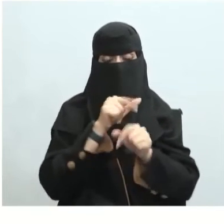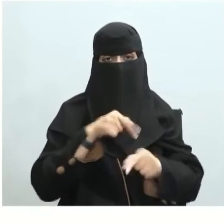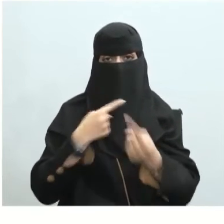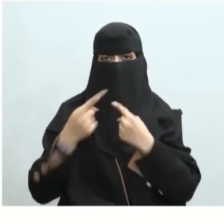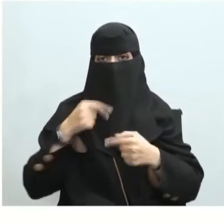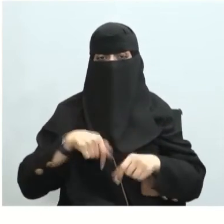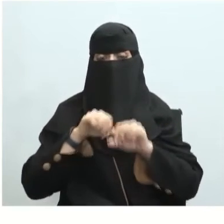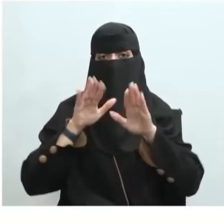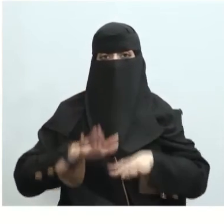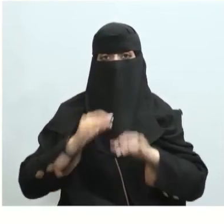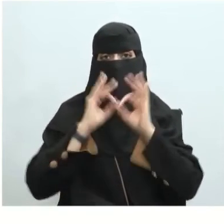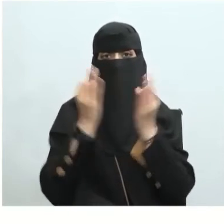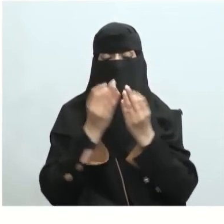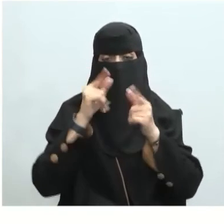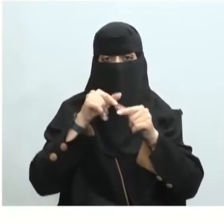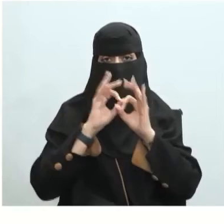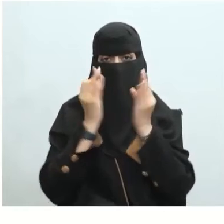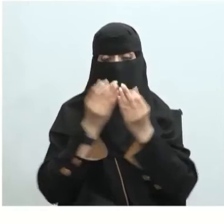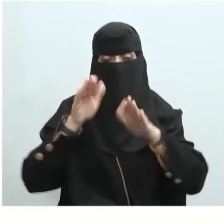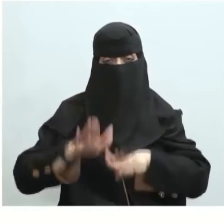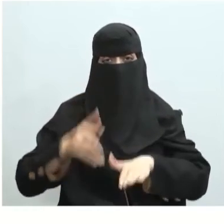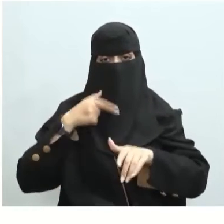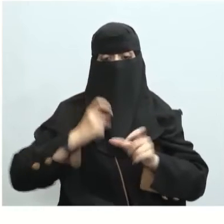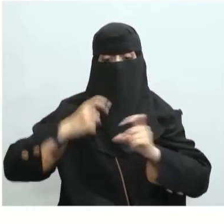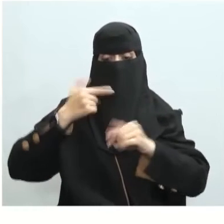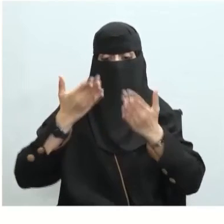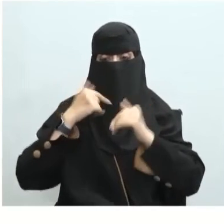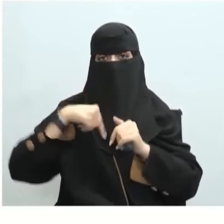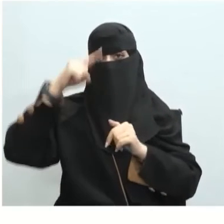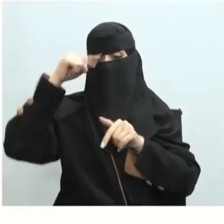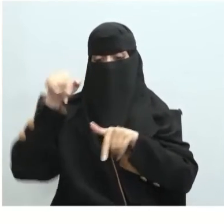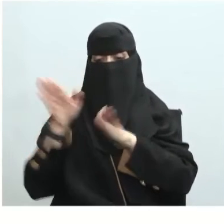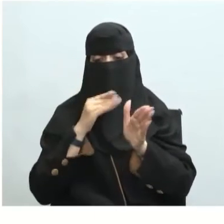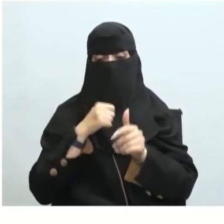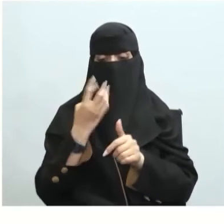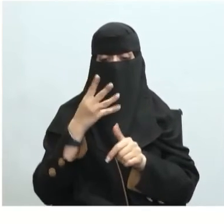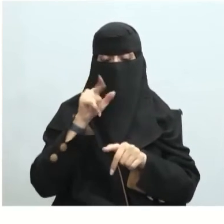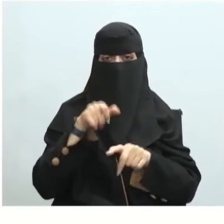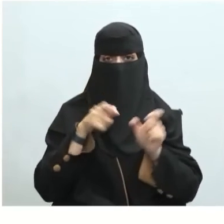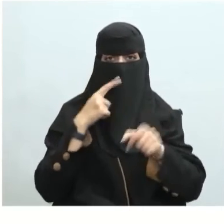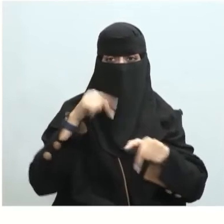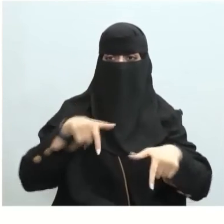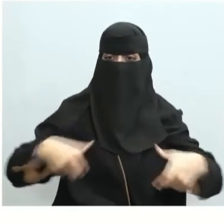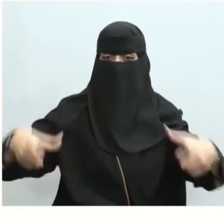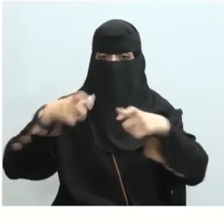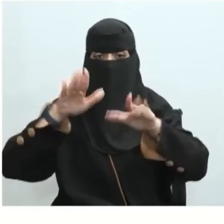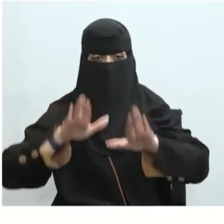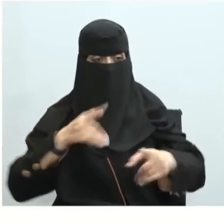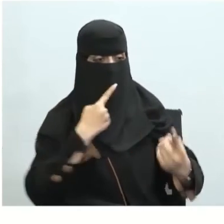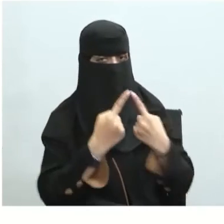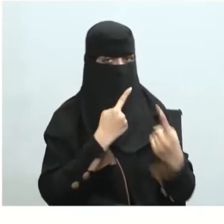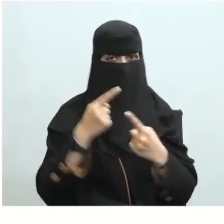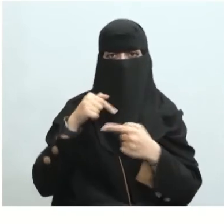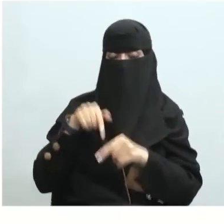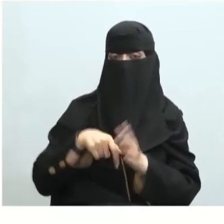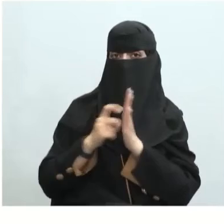مجلس الاداره الذي تمثلون اعضاءه رابعا مثلوا الدور مثلوا الدور امام زملائكم اعقدوا جلسه لمناقشه